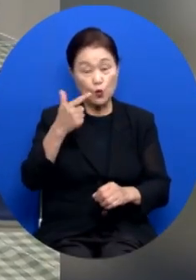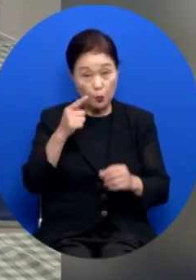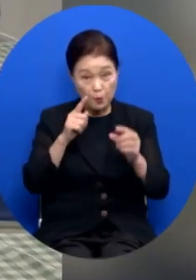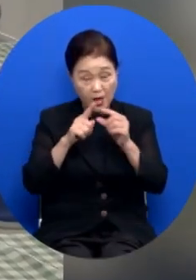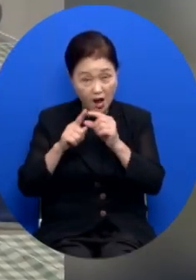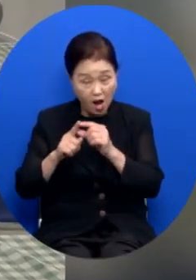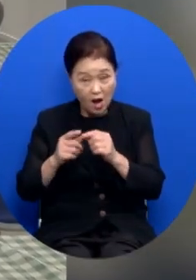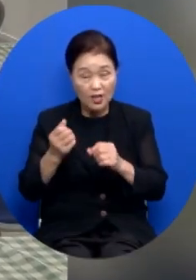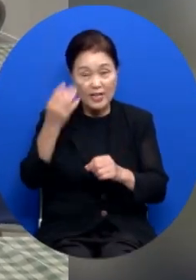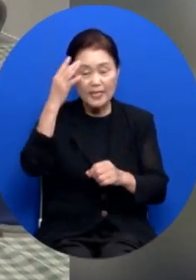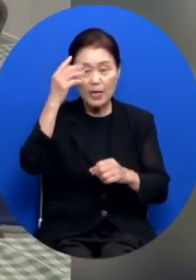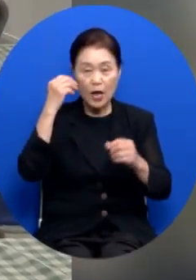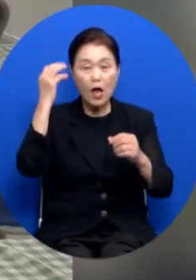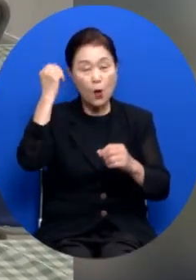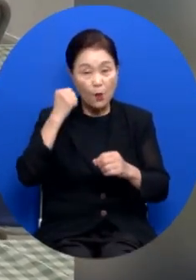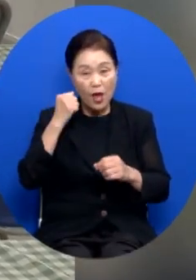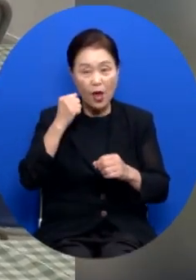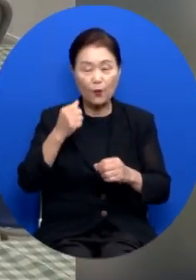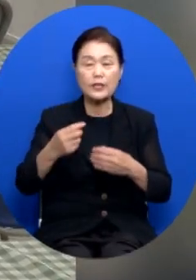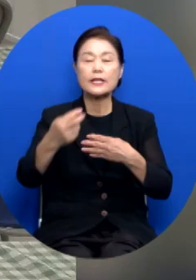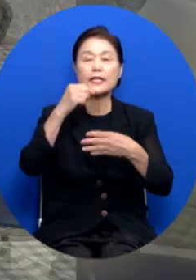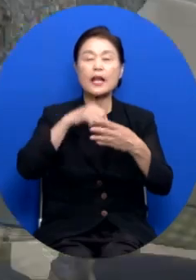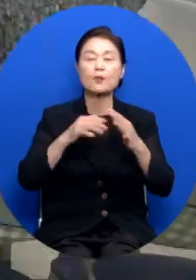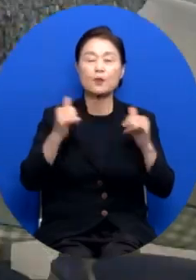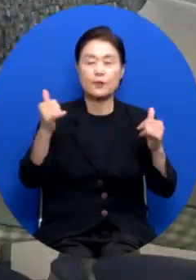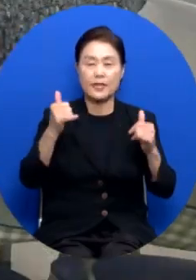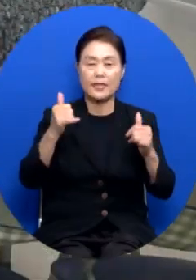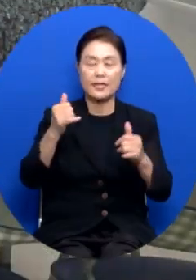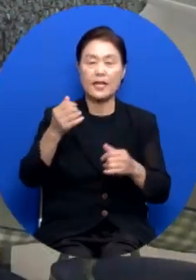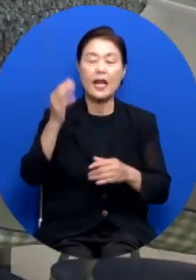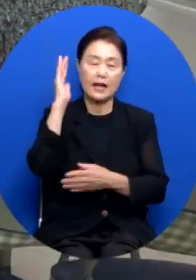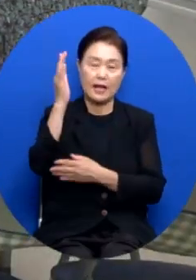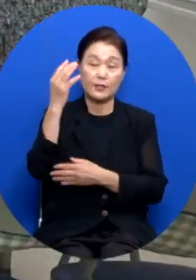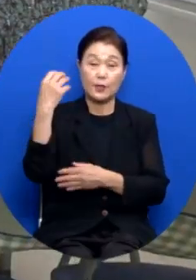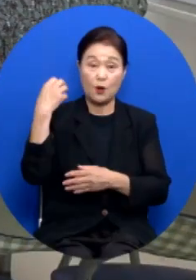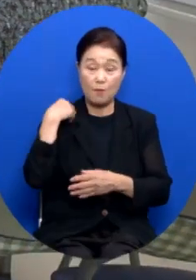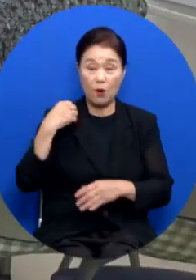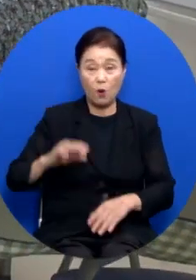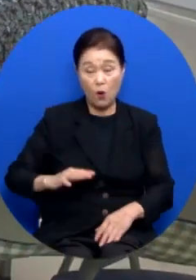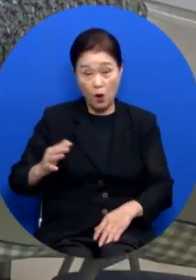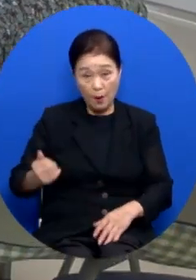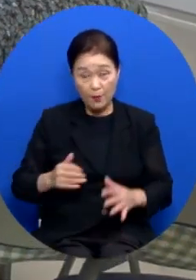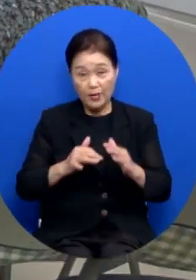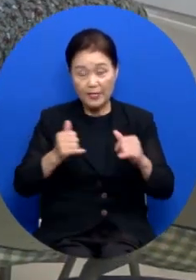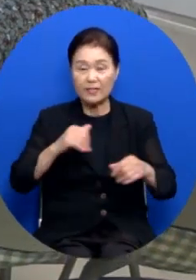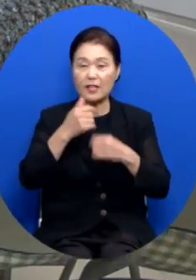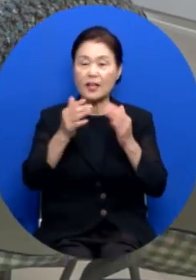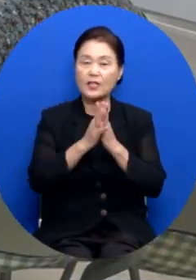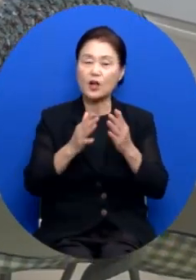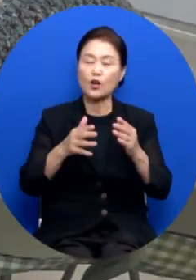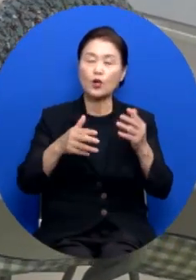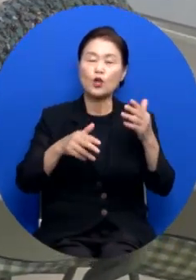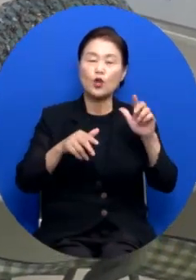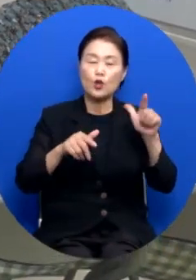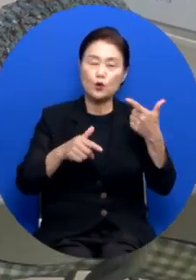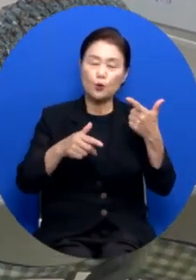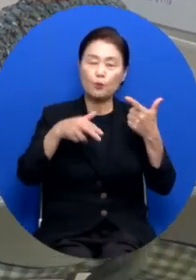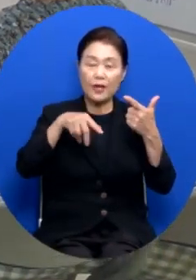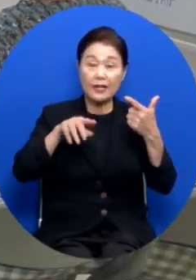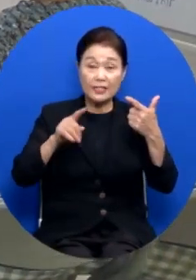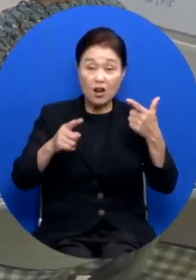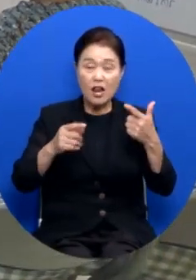하는 성경통독학교 출신 탈북민이 강사로 나서 현재 캄보디아인들이 600절 이상을 암송할 수 있도록